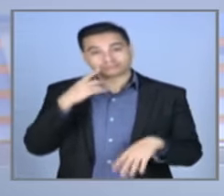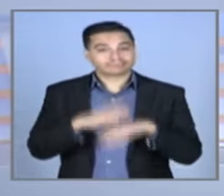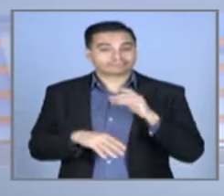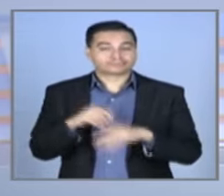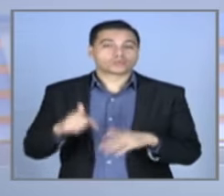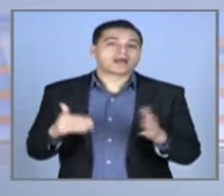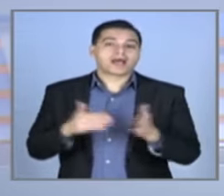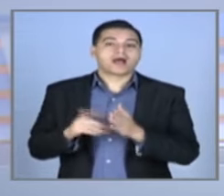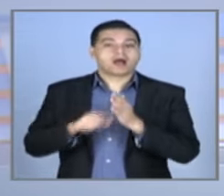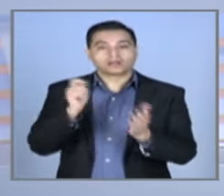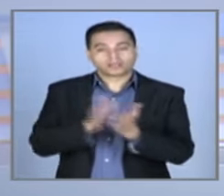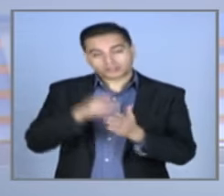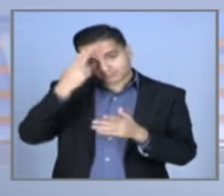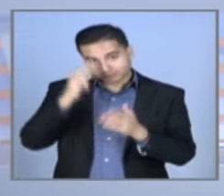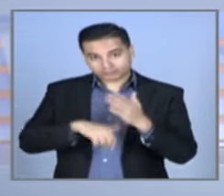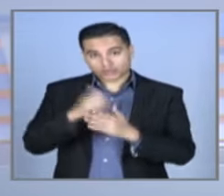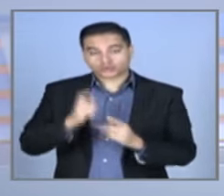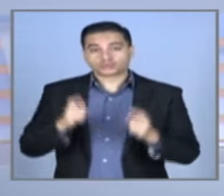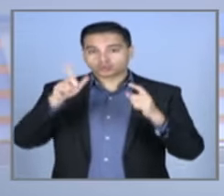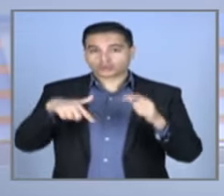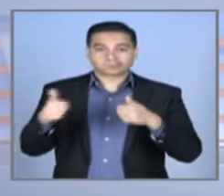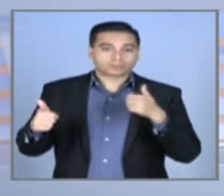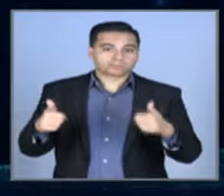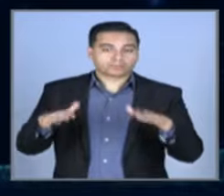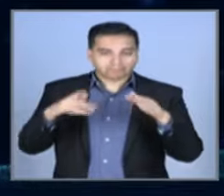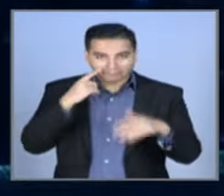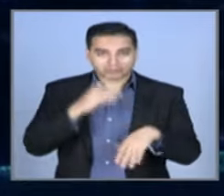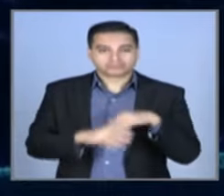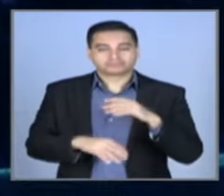مين اللي هيوصل لدور ال 16، فقرة عجلة الحظ.